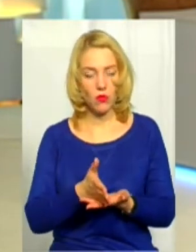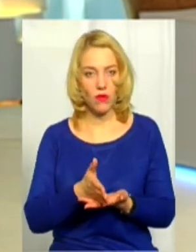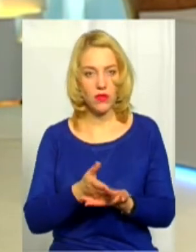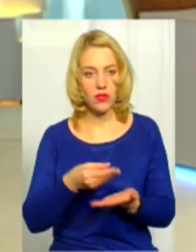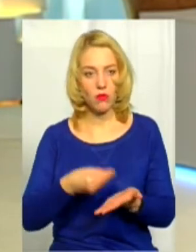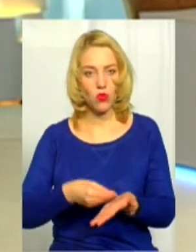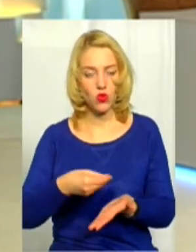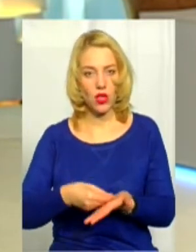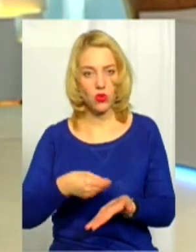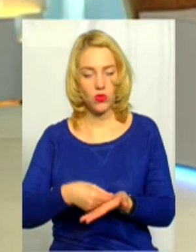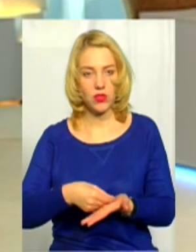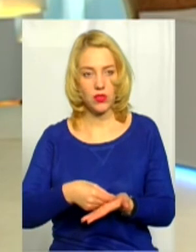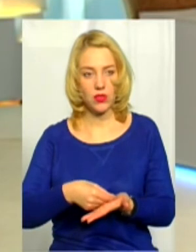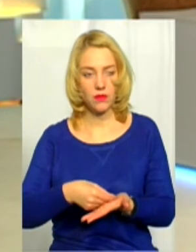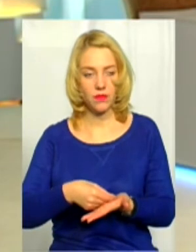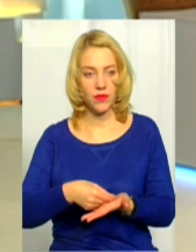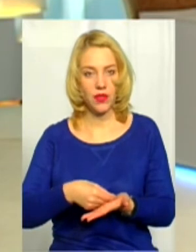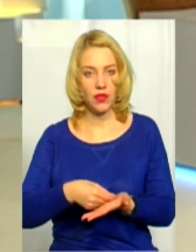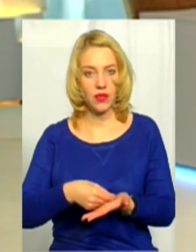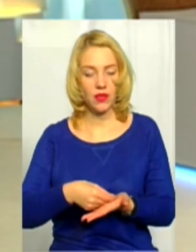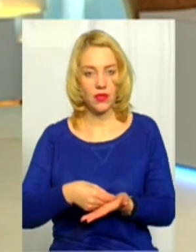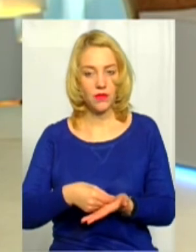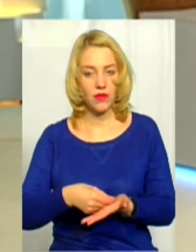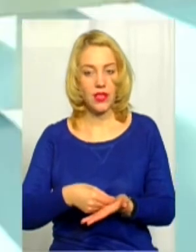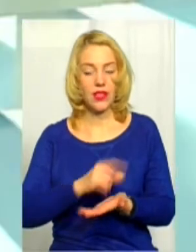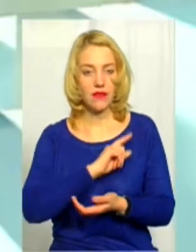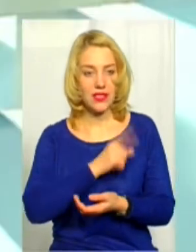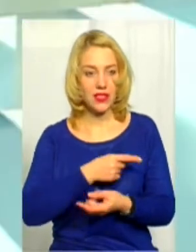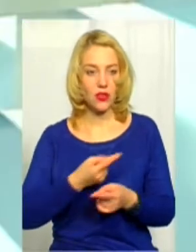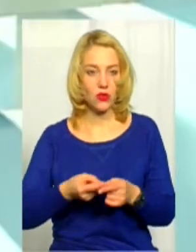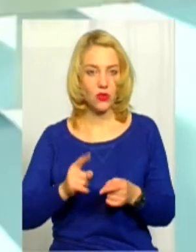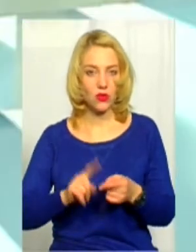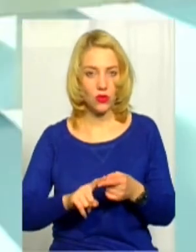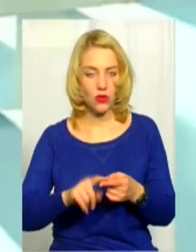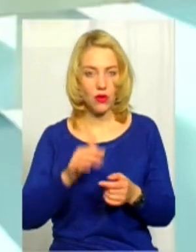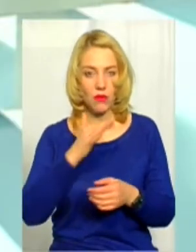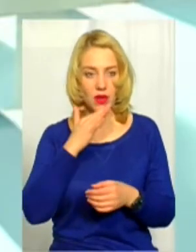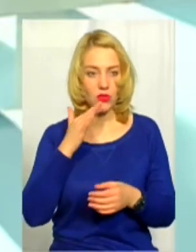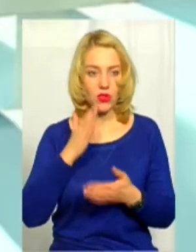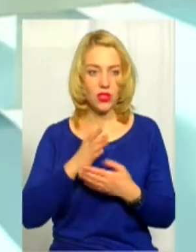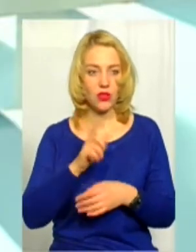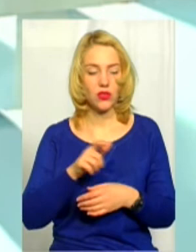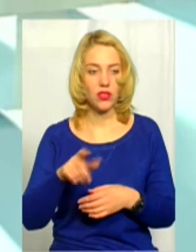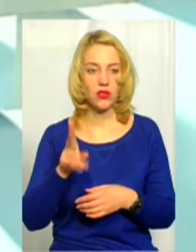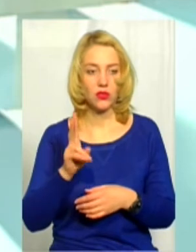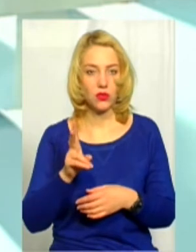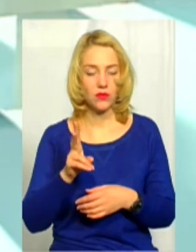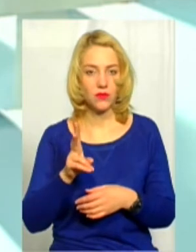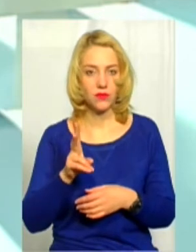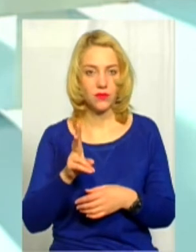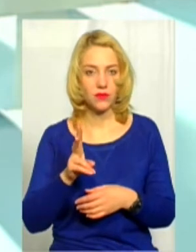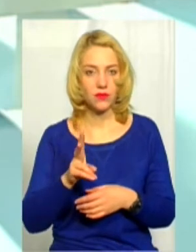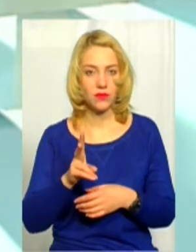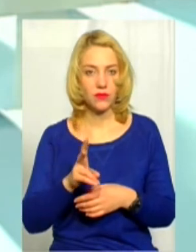спрямованості, бюджетно-соціальної спрямованості, в силу цього дуже багато є людей, котрі, скажімо, там якісь